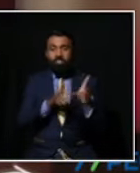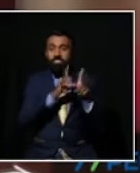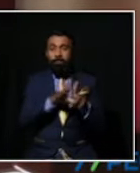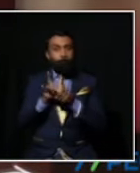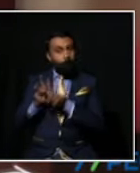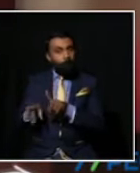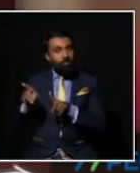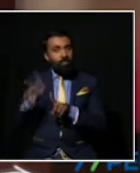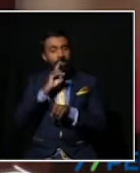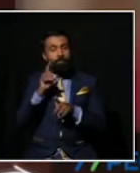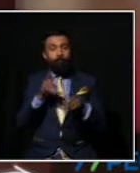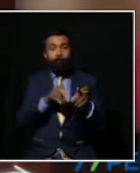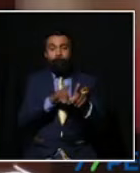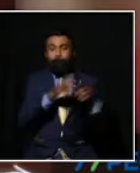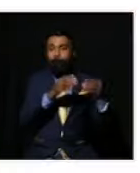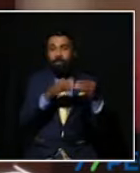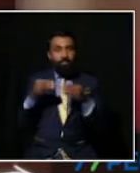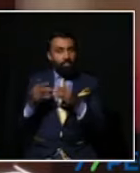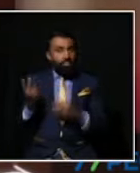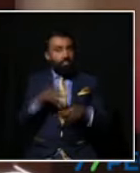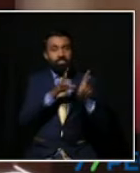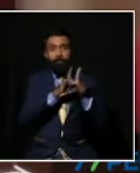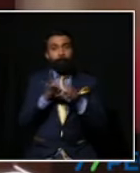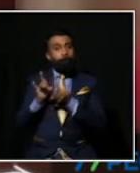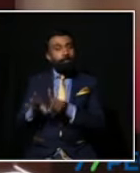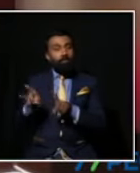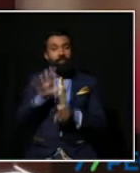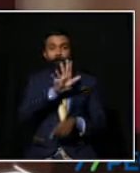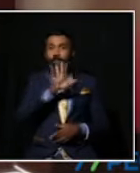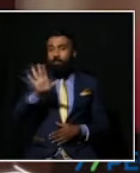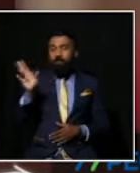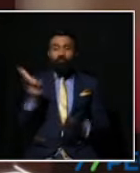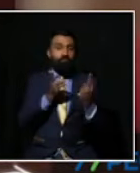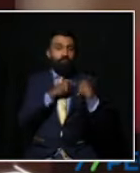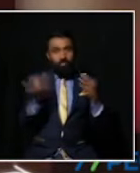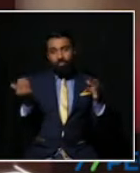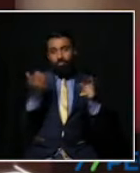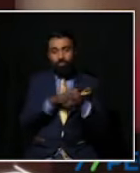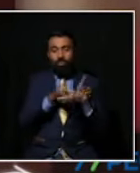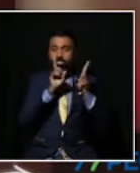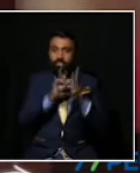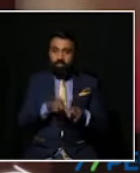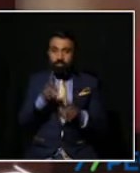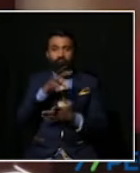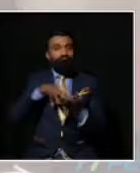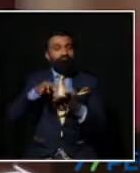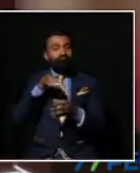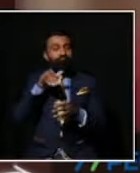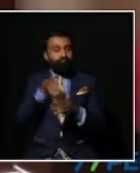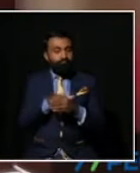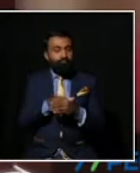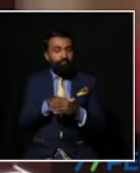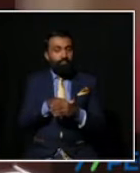ඩෙමොක්‍රටික් පක්ෂයනුත් රිපබ්ලිකන් පක්ෂයනුත් සම සමව පස් වෙනා ගානේ පත් වුණා. ඒ විදිහට සංයුතිය ඇතිකරන්න මේ